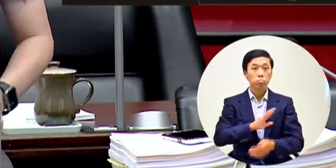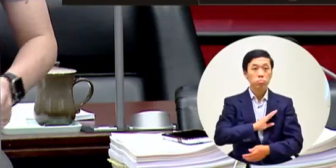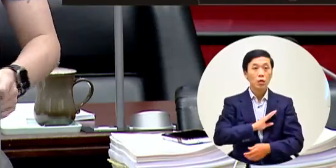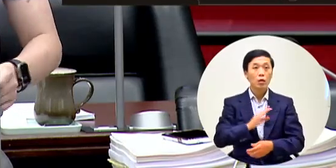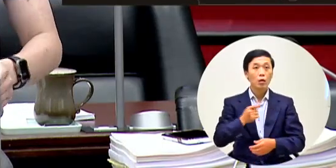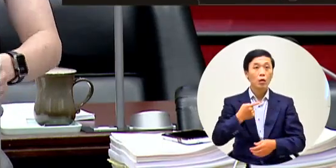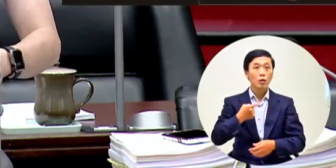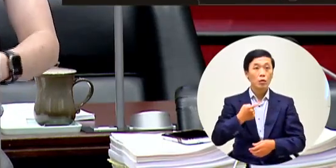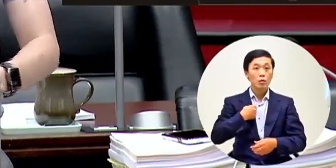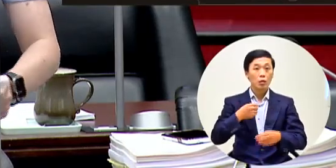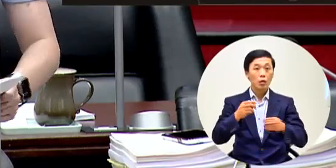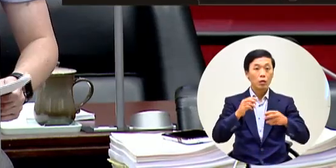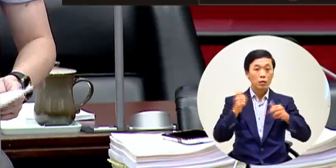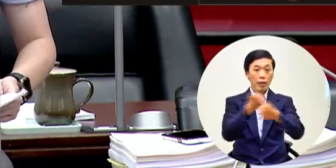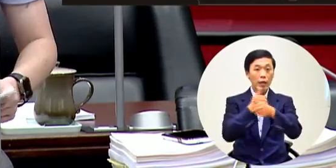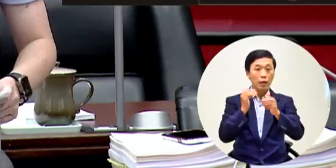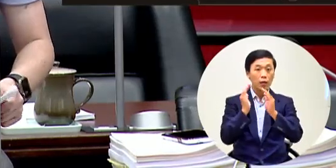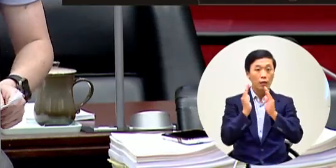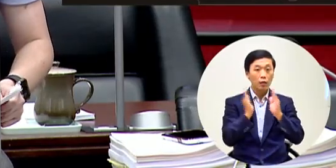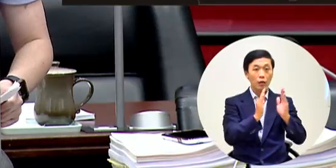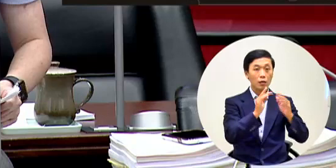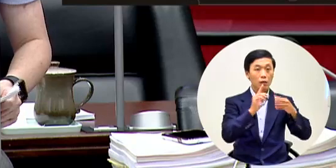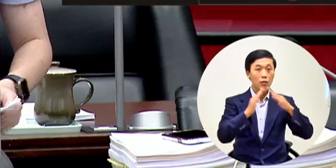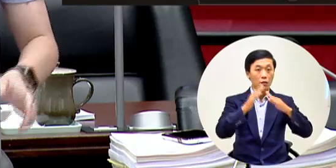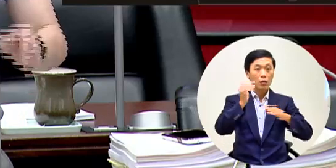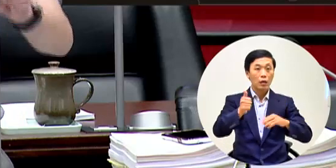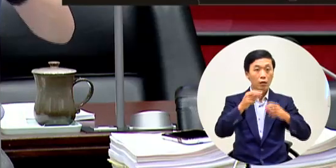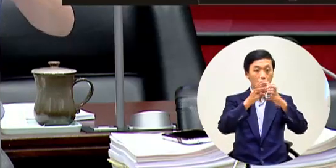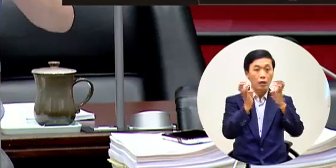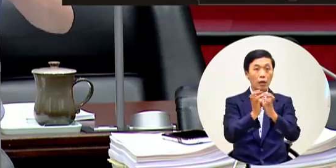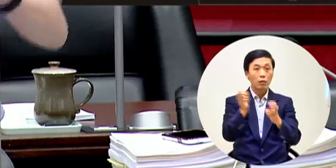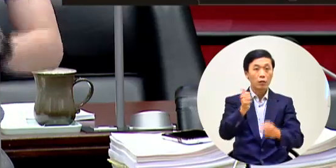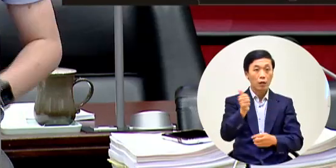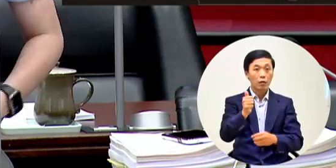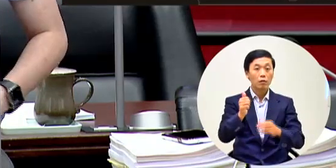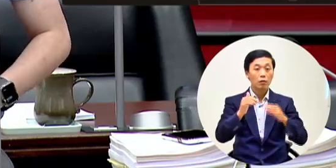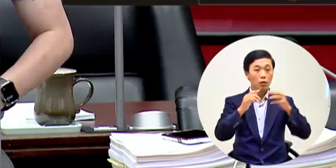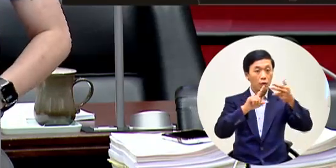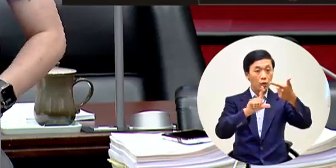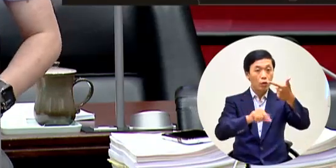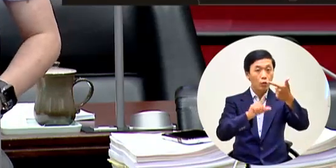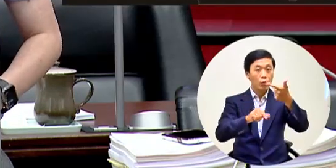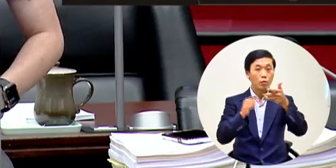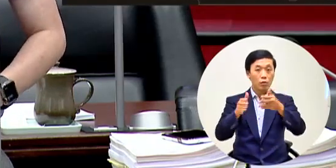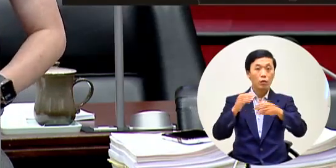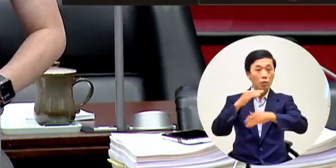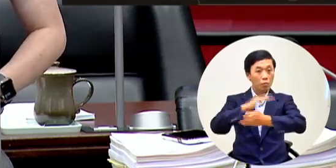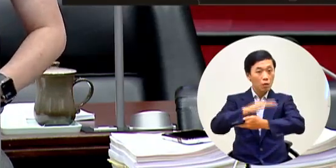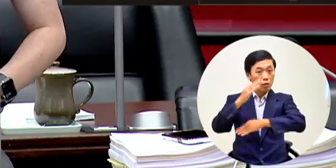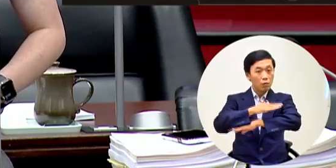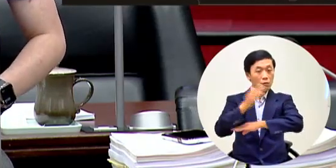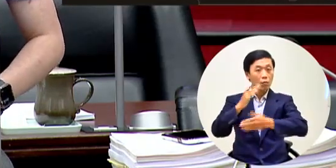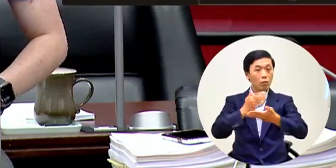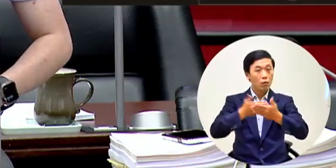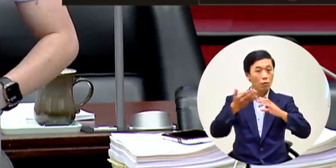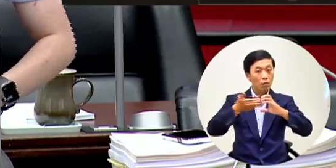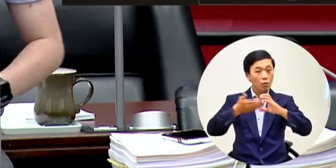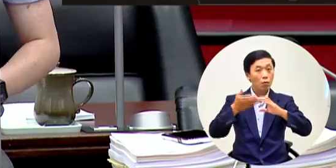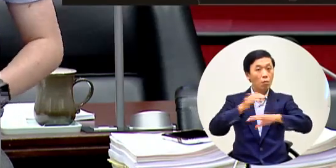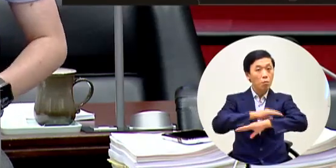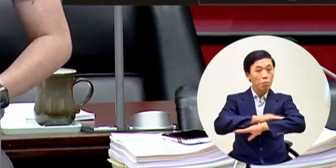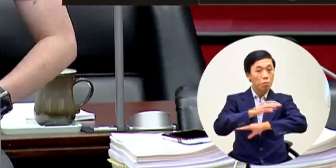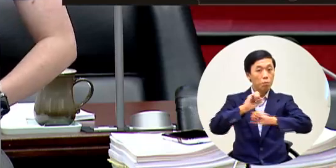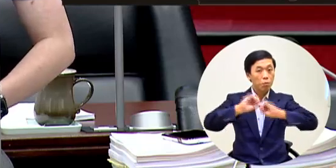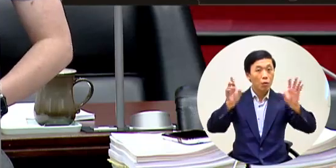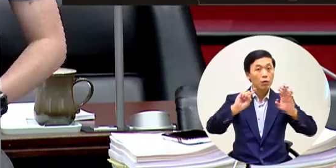代理市长在六月的时候就有对媒体发布说哦，你在这